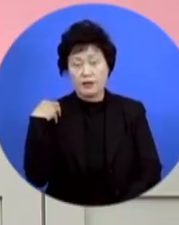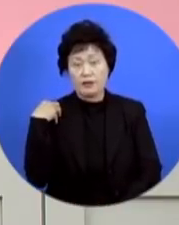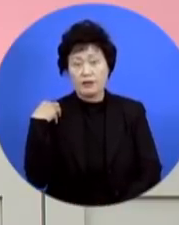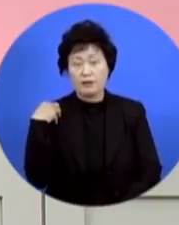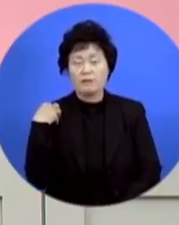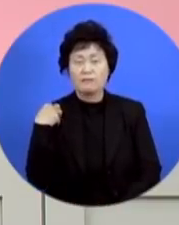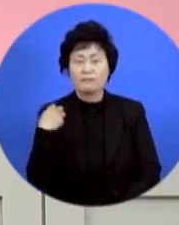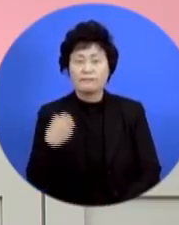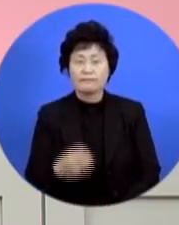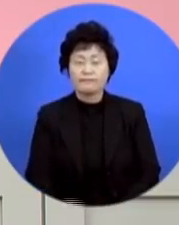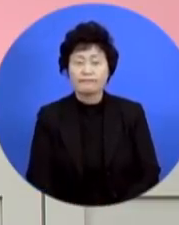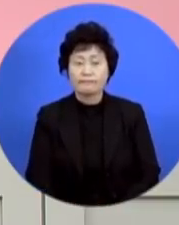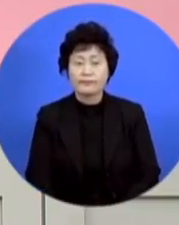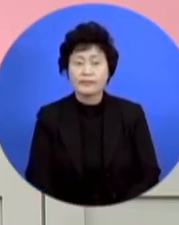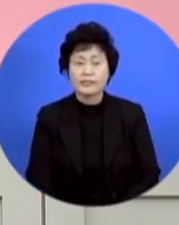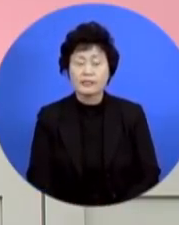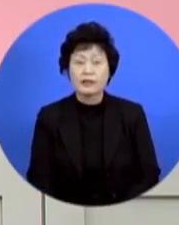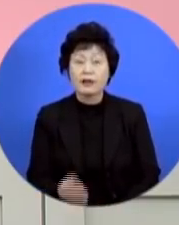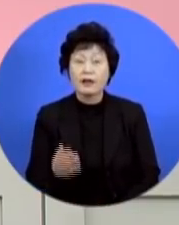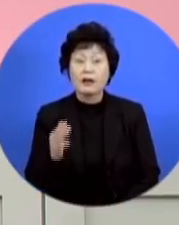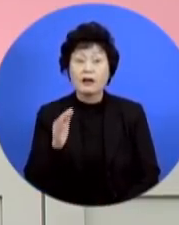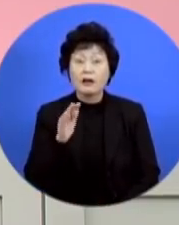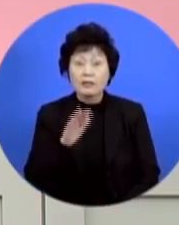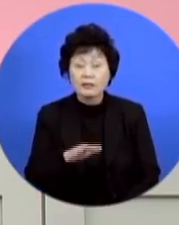사실 굉장히 그때는